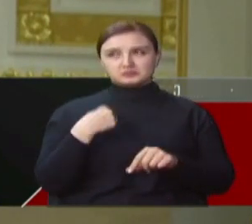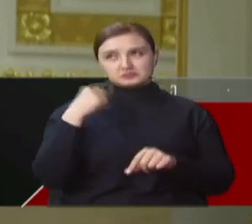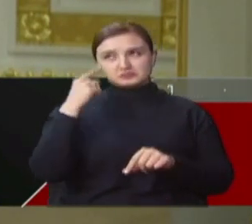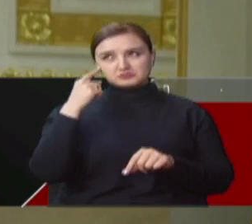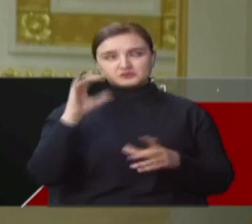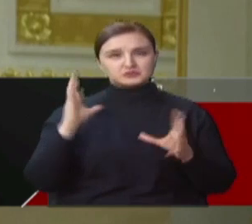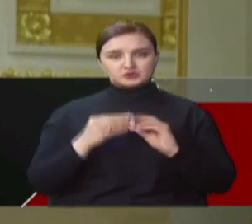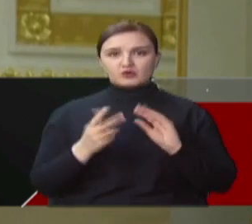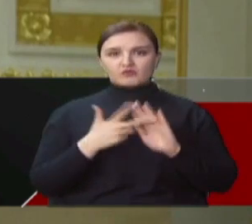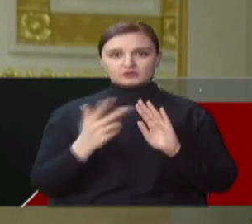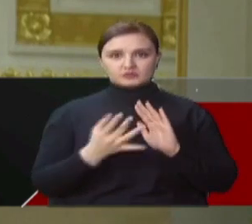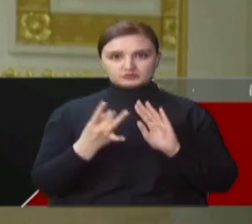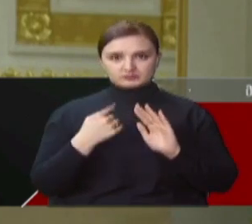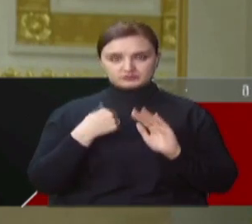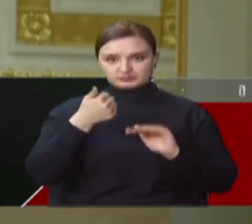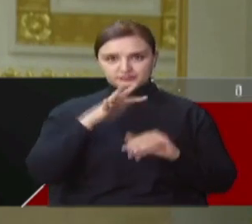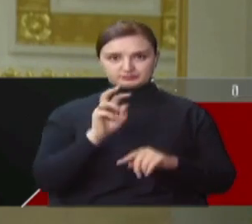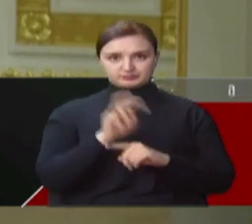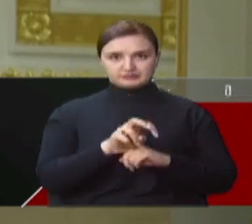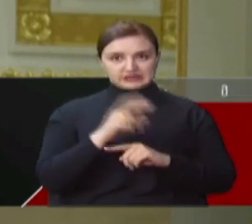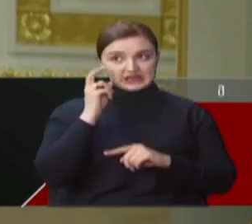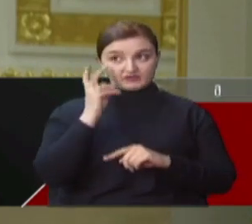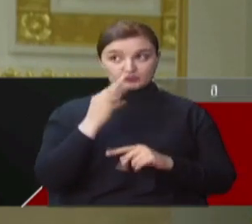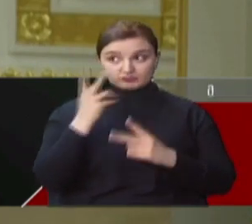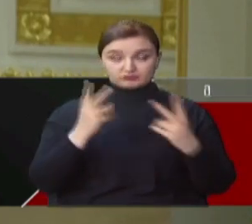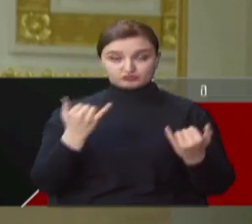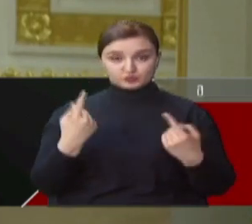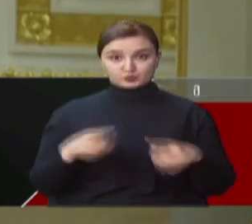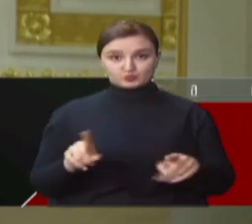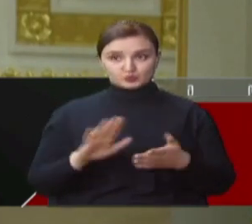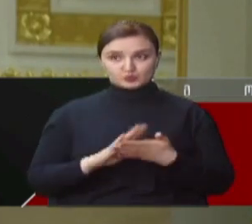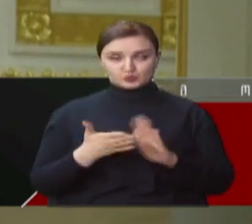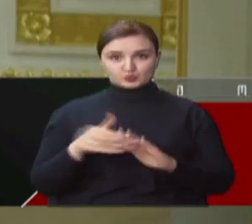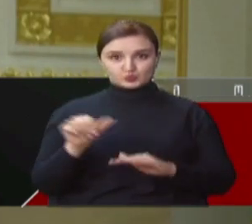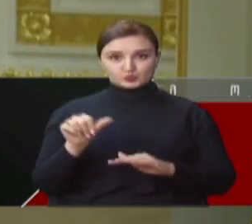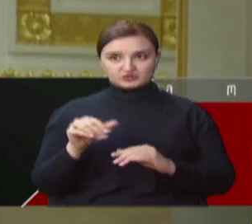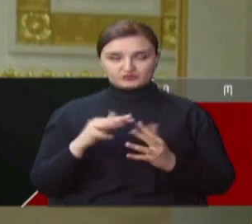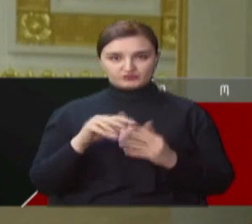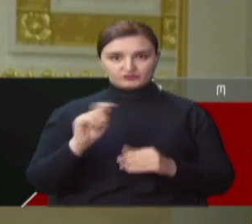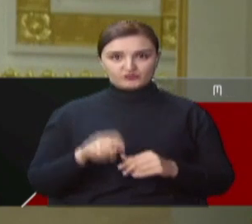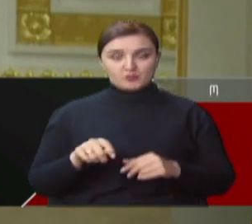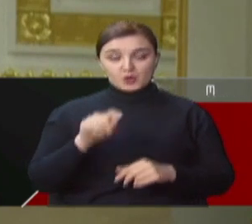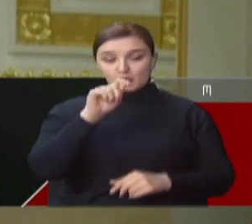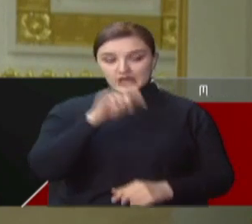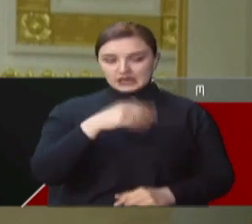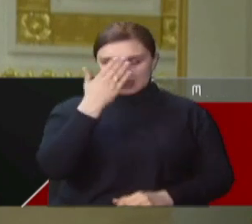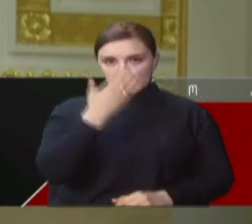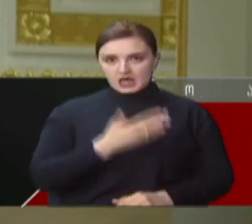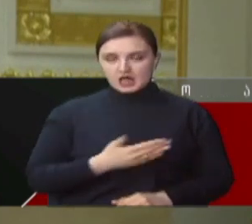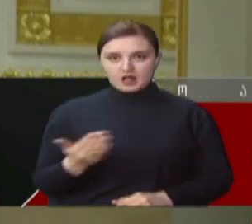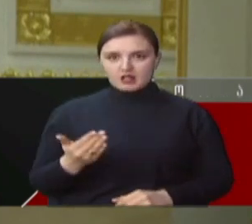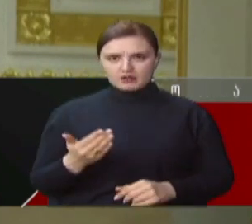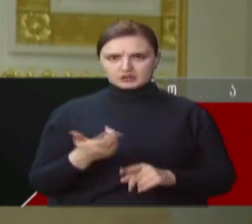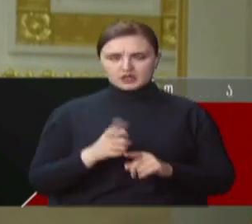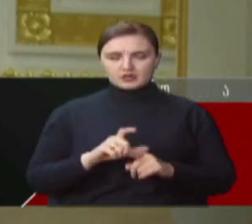მერვე ვიზიტია კიევში და ბევრი რამ დამხვდა შეცვლილი. უმეტესობა ცუდისკენ შემოჭრის გამო, მაგრამ უკრაინელმა ხალხმა გამოიჩინა